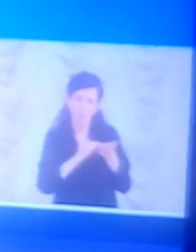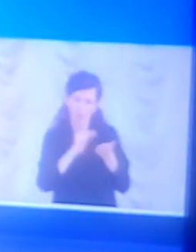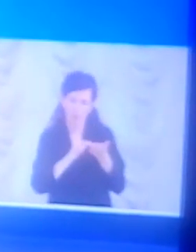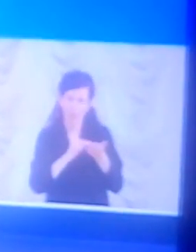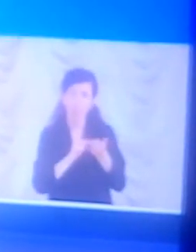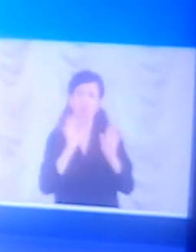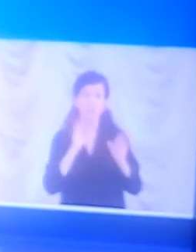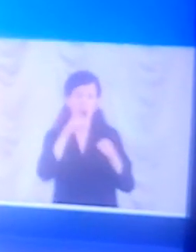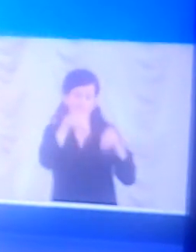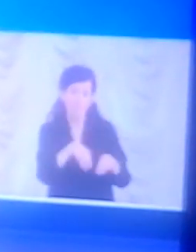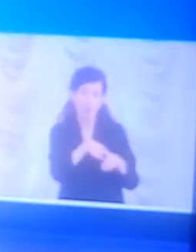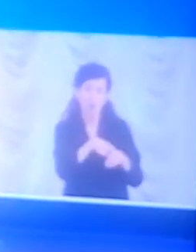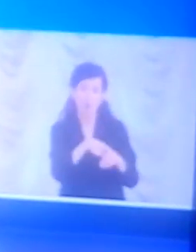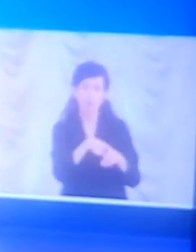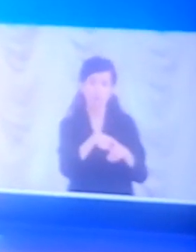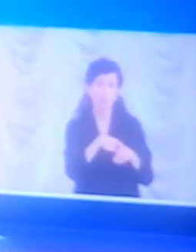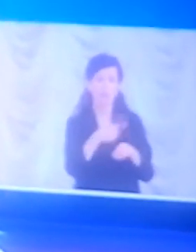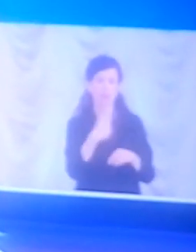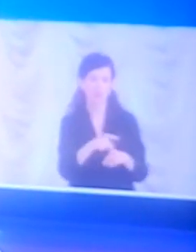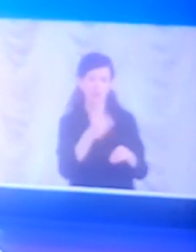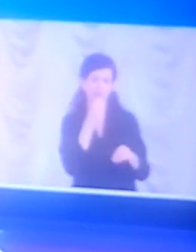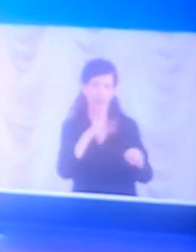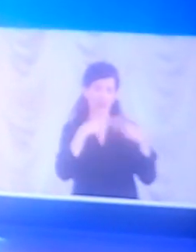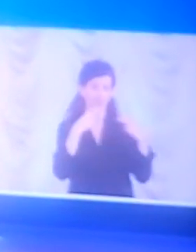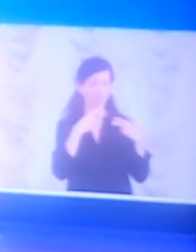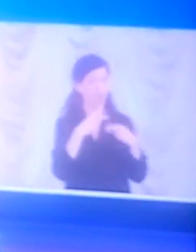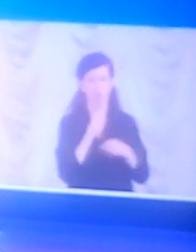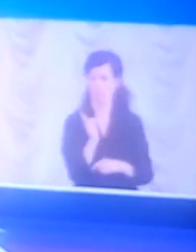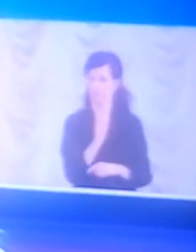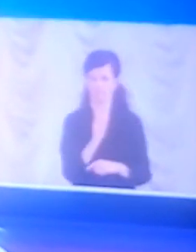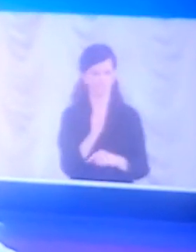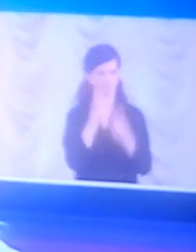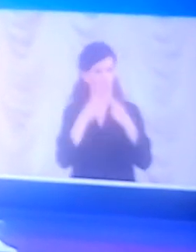non davanti al posto di ristoro.